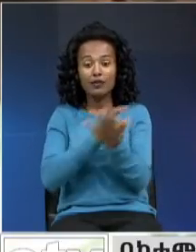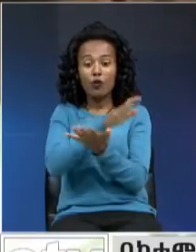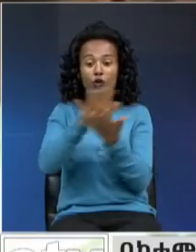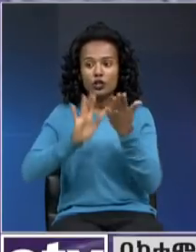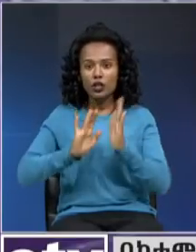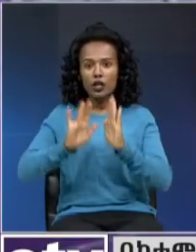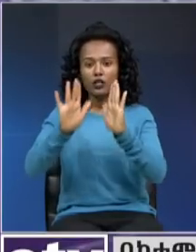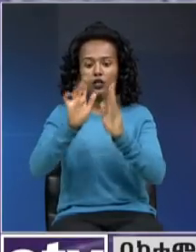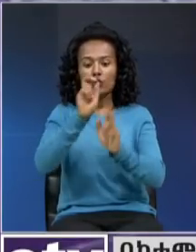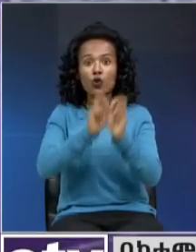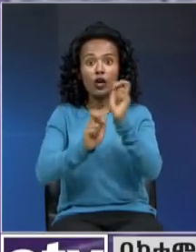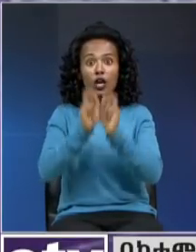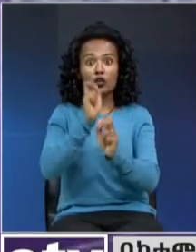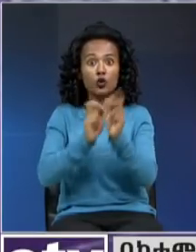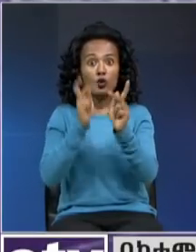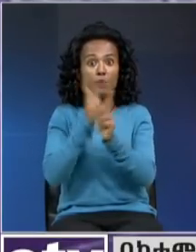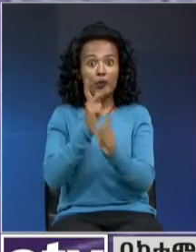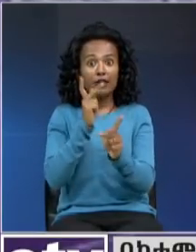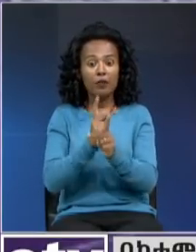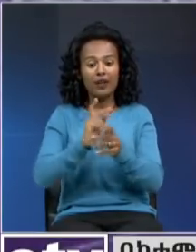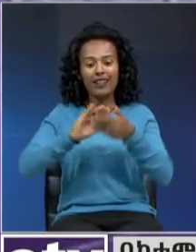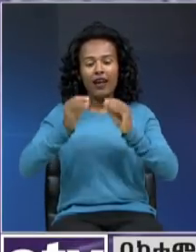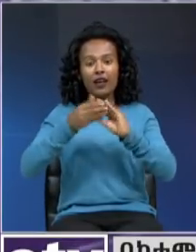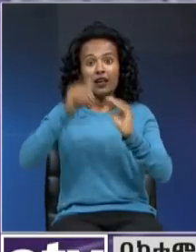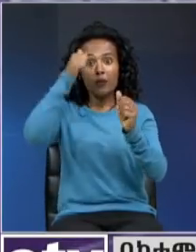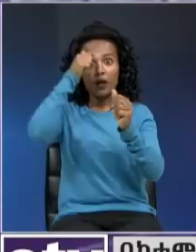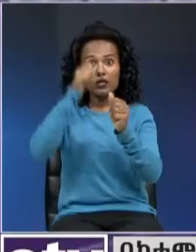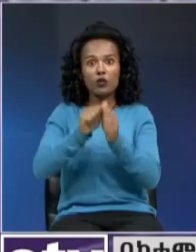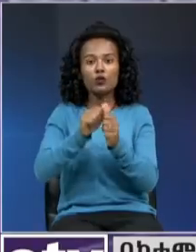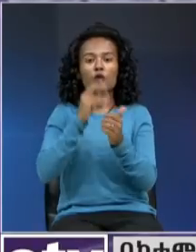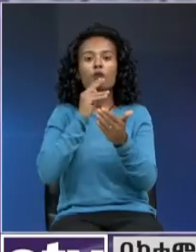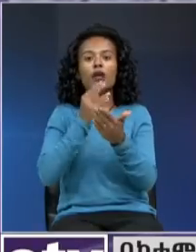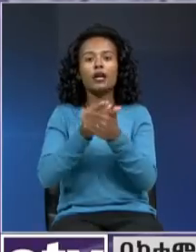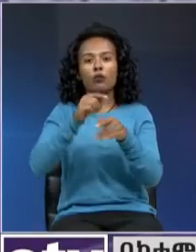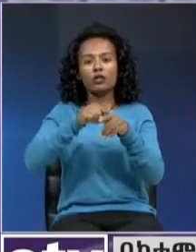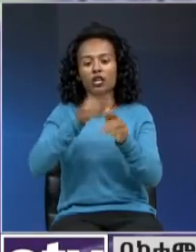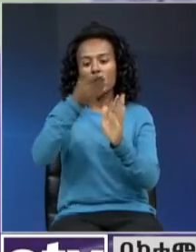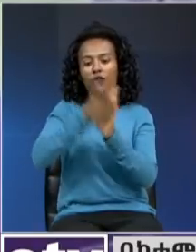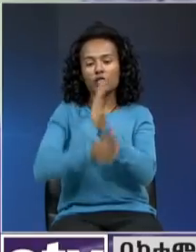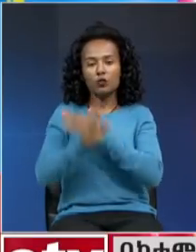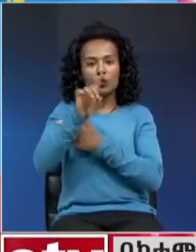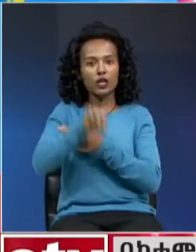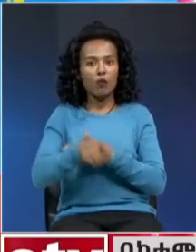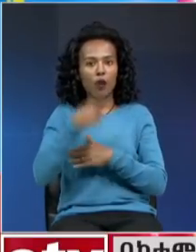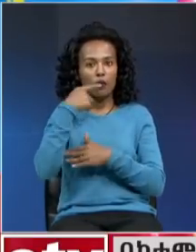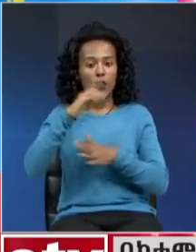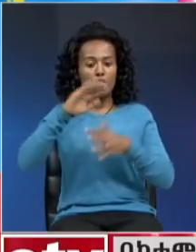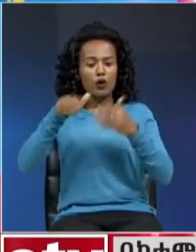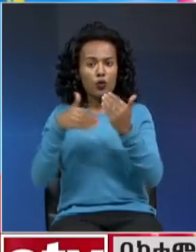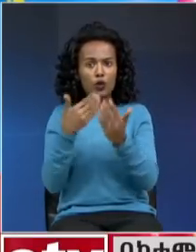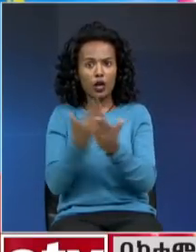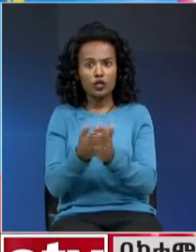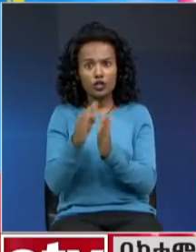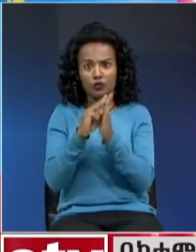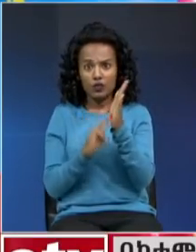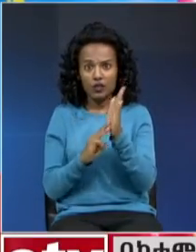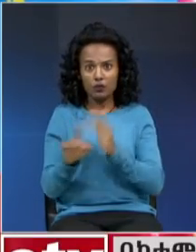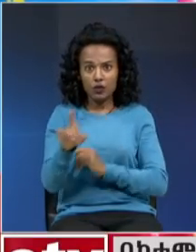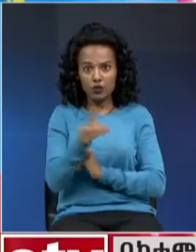ራሳቸውንና ወገናቸውን በመጠበቅ ታሪክ የሚያስተዋውሰው መልካም ነገርን ሊፈጽሙ ይገባቸዋል ብለዋል። ሁላችንም ዲሲፕሊን